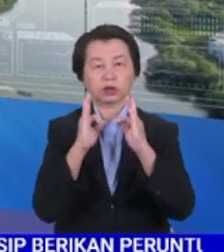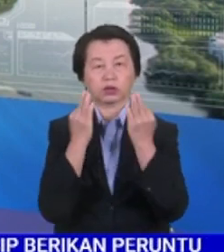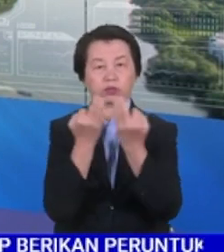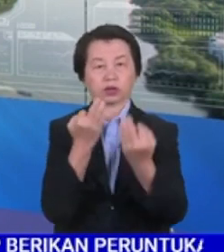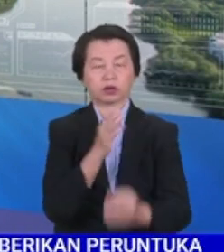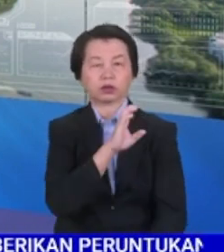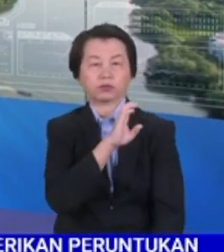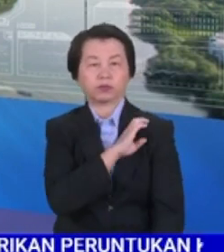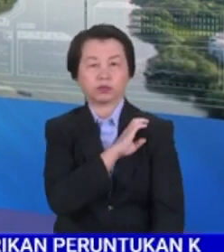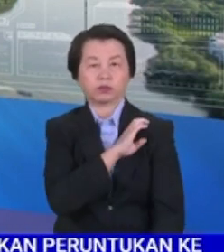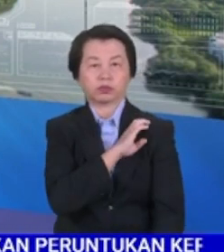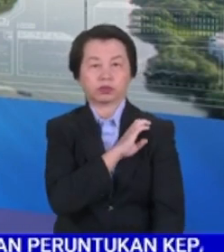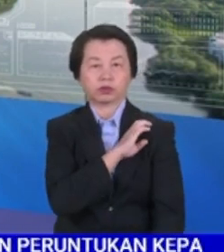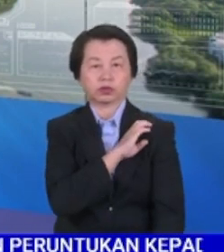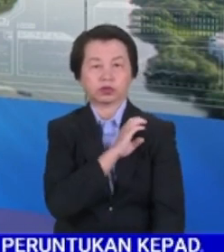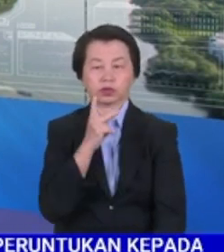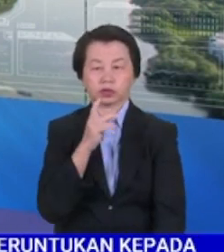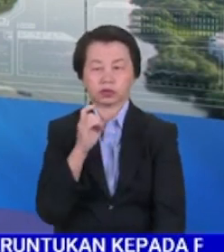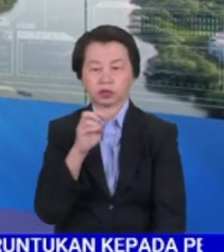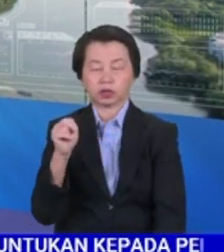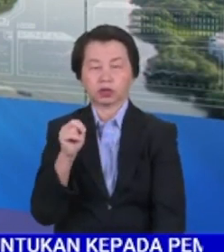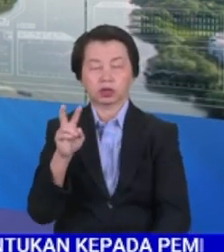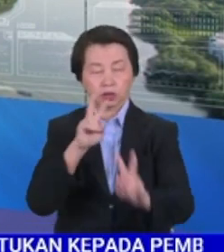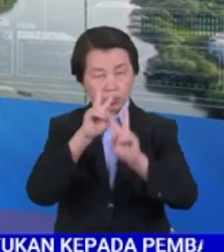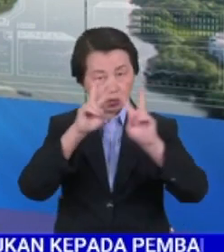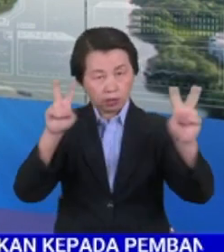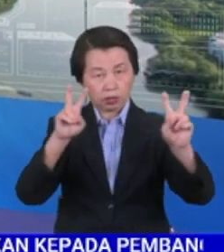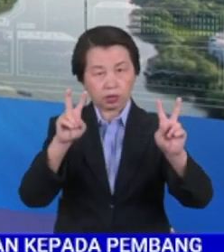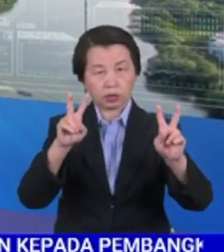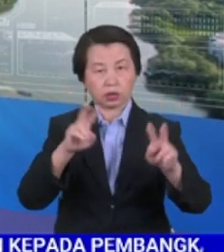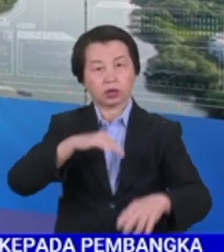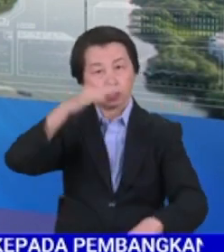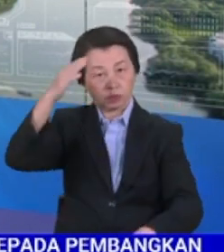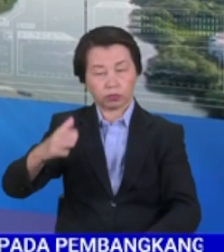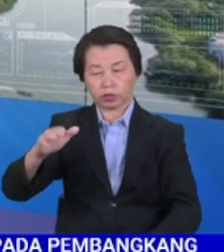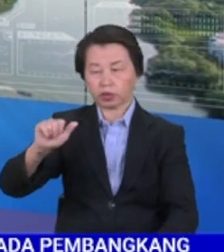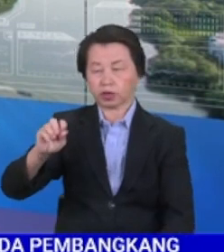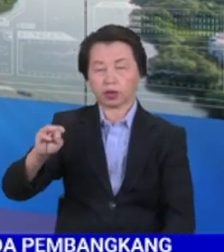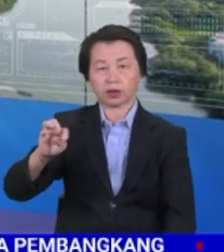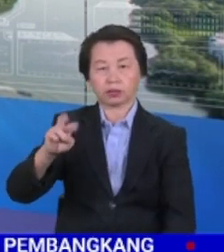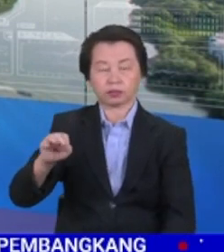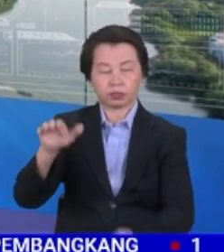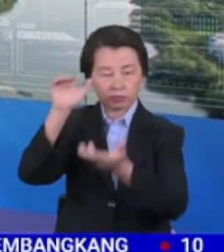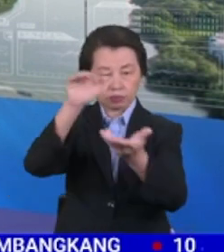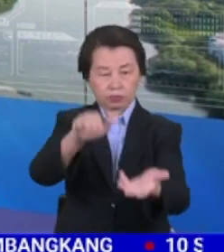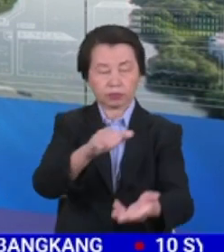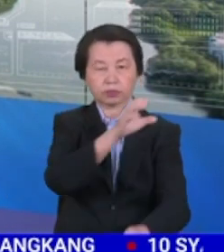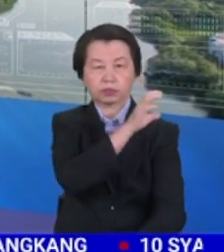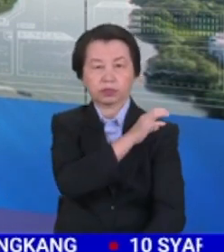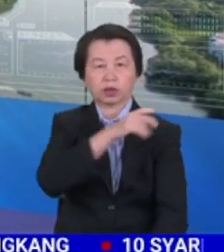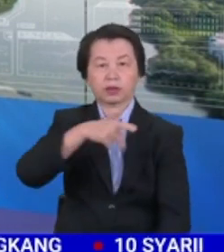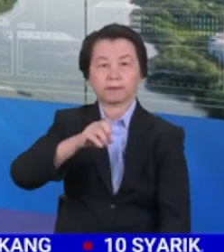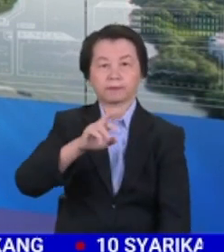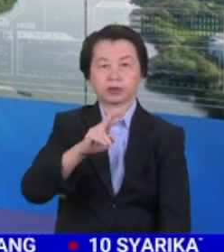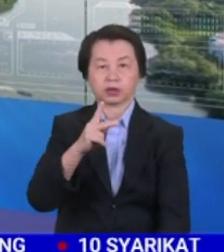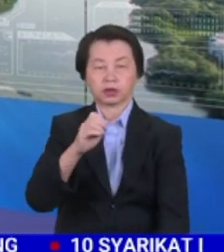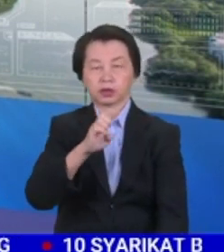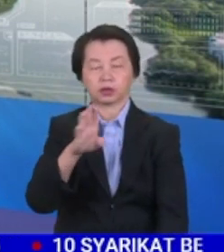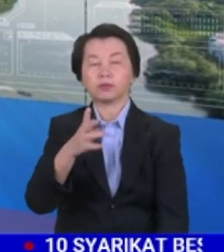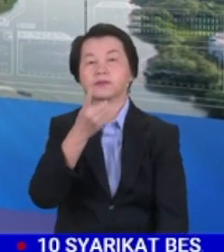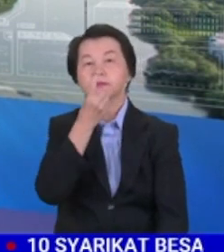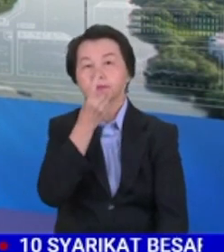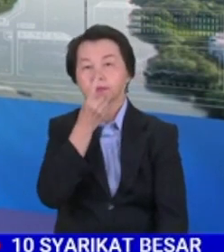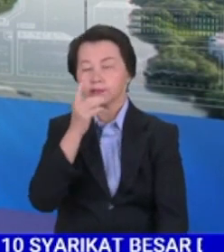Perkep Jabatan Keselamatan Dalam Negeri dan Ketenteraman Awam Bukit Aman. Sumbangan disampaikan Pengerusi Perkep Bukit Aman, Datin